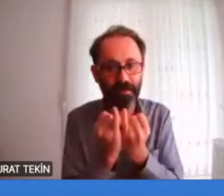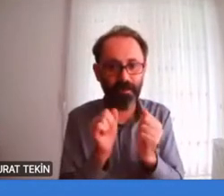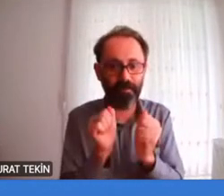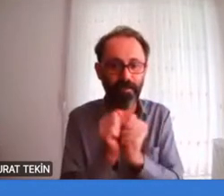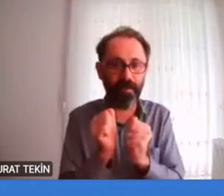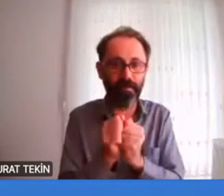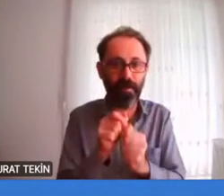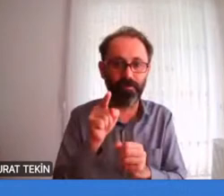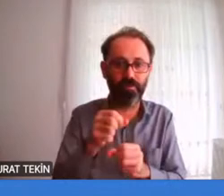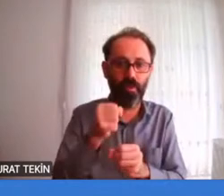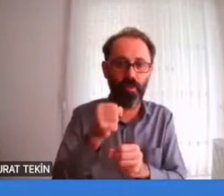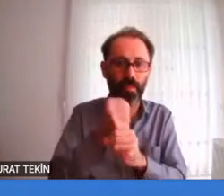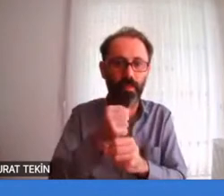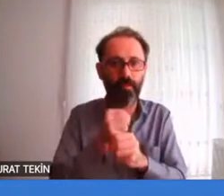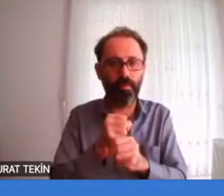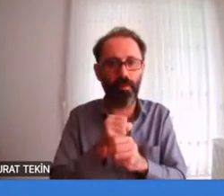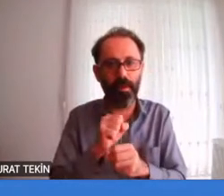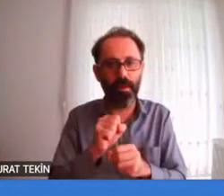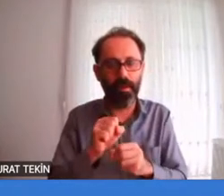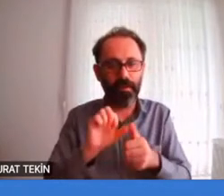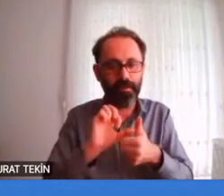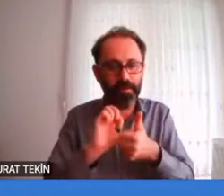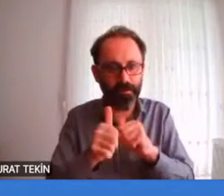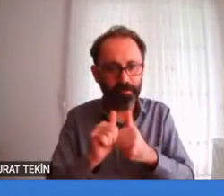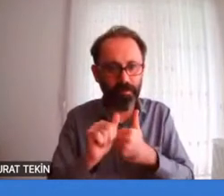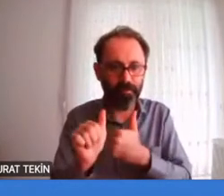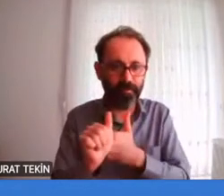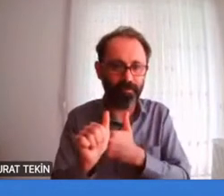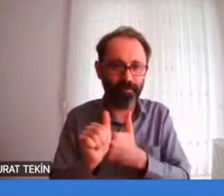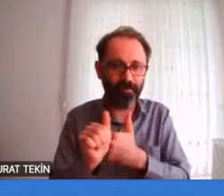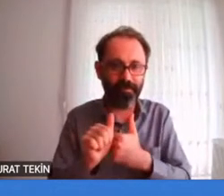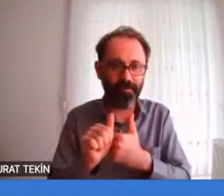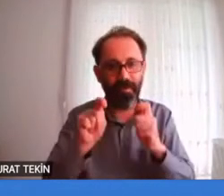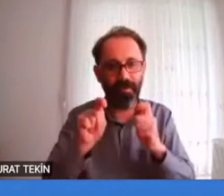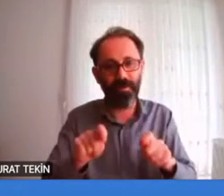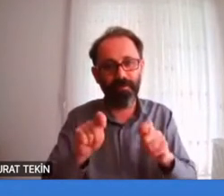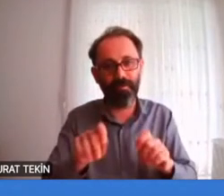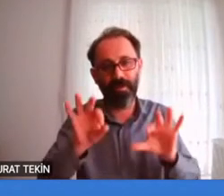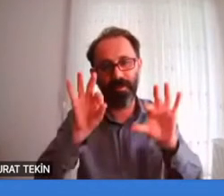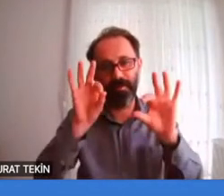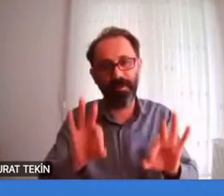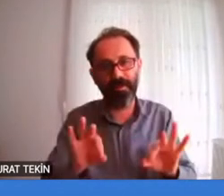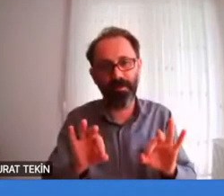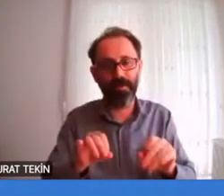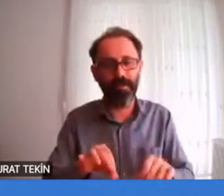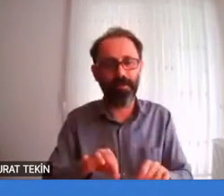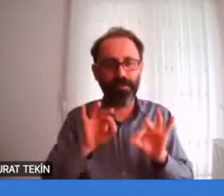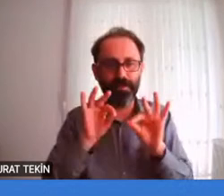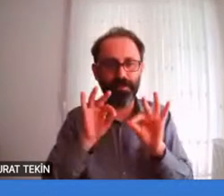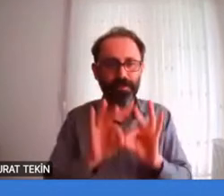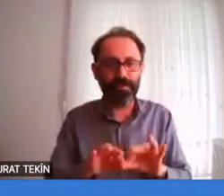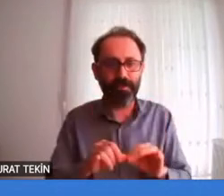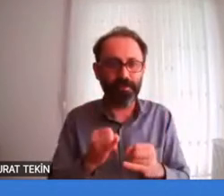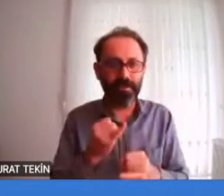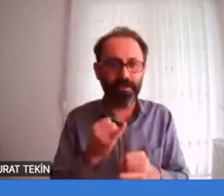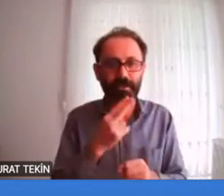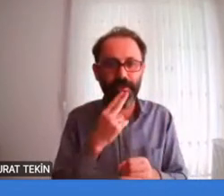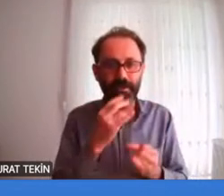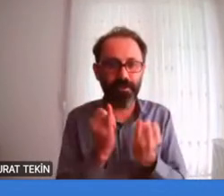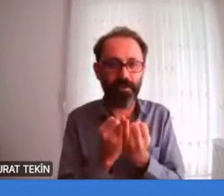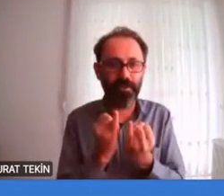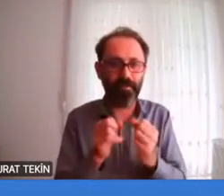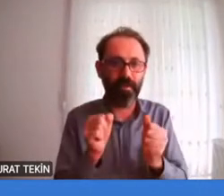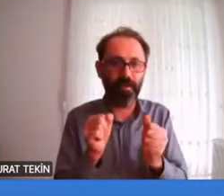Ve gerçekten ailem ondan sonra çok büyük destek oldu bize. Yani böyle bir olayımızı geçti. İlk başta istemeyip sonradan destek